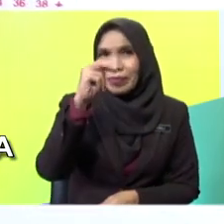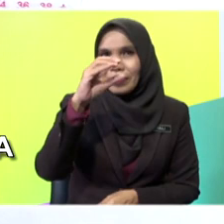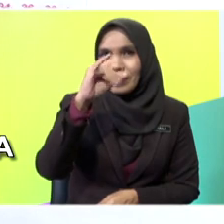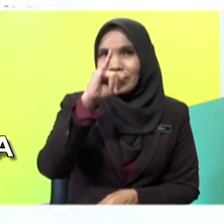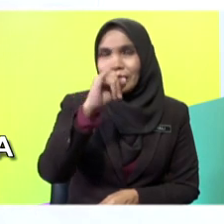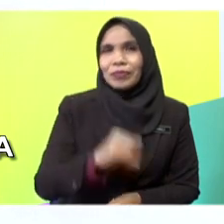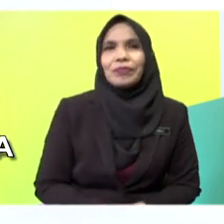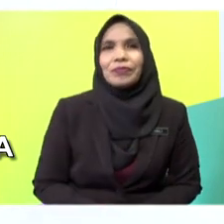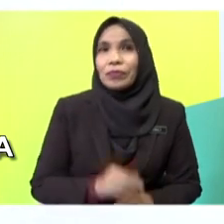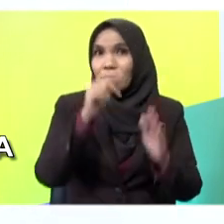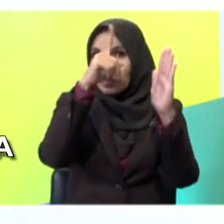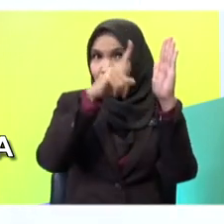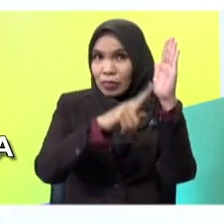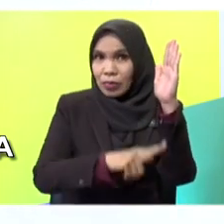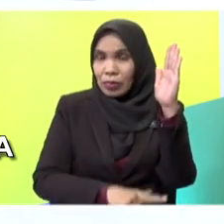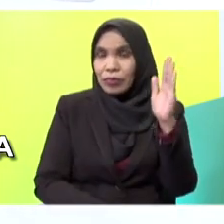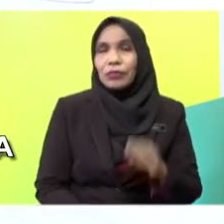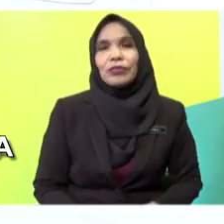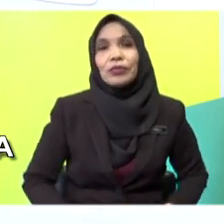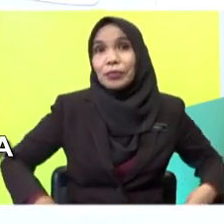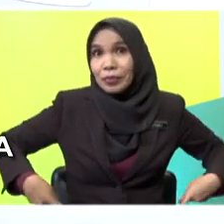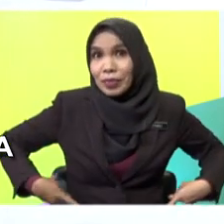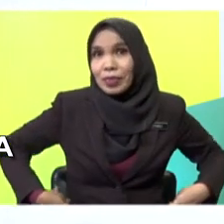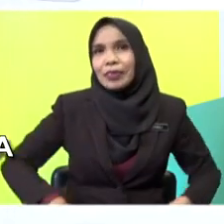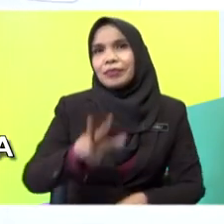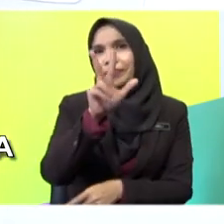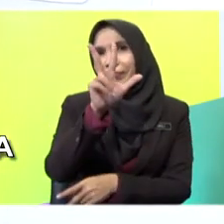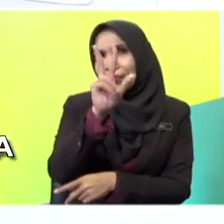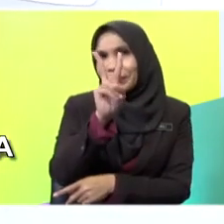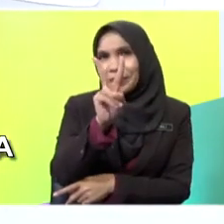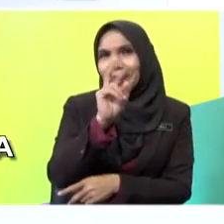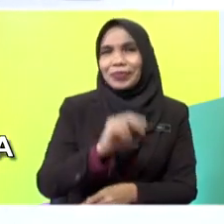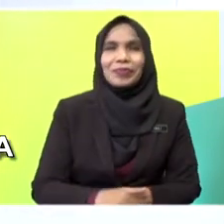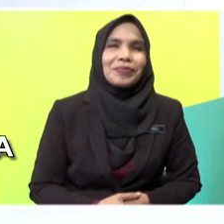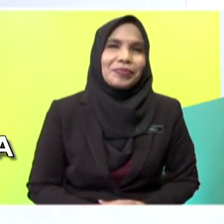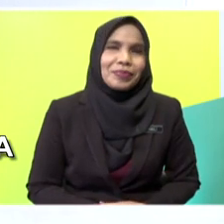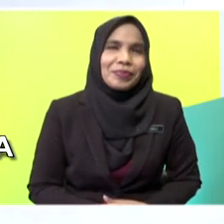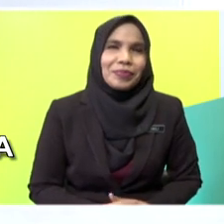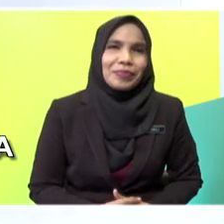gabung pinggang. Di pinggang. Pinggang sini. Baik.